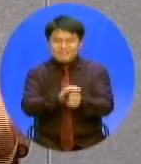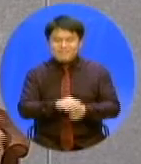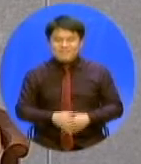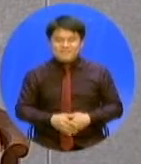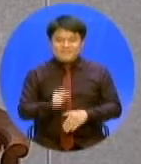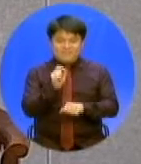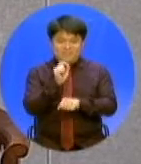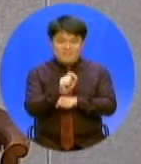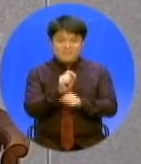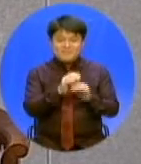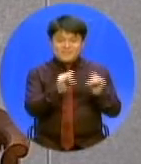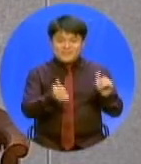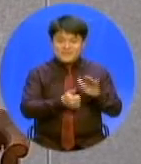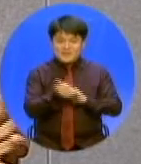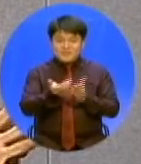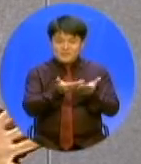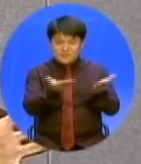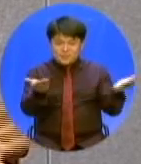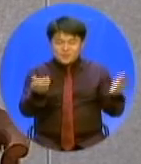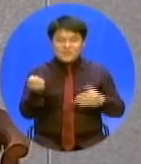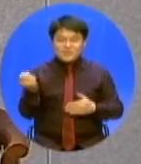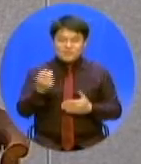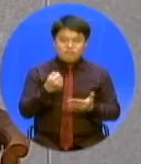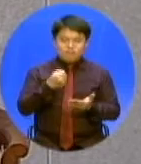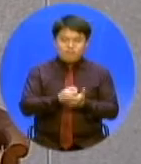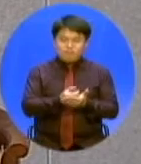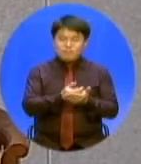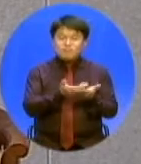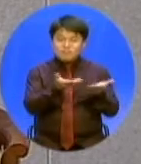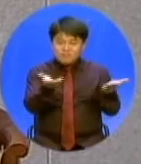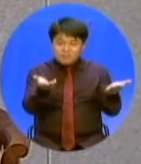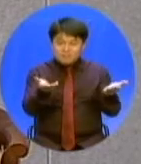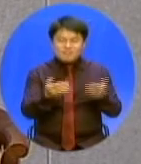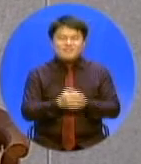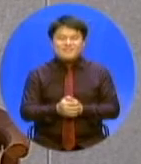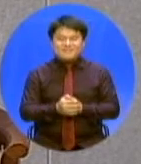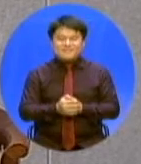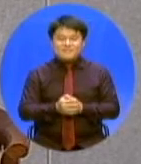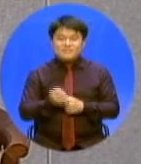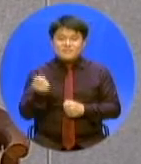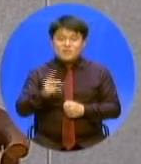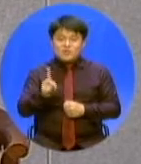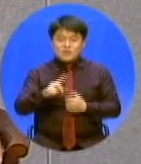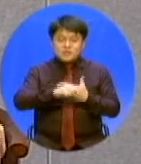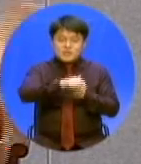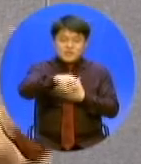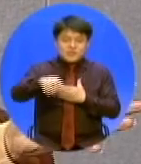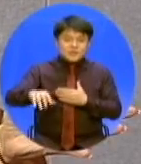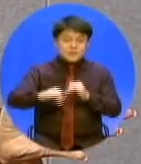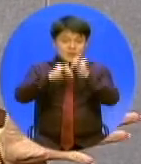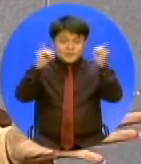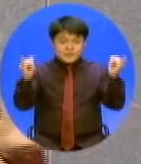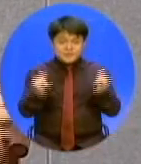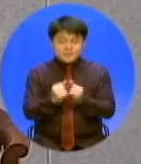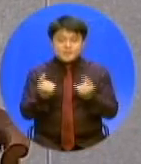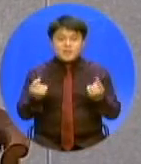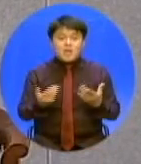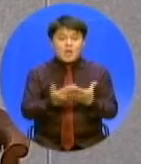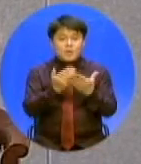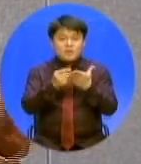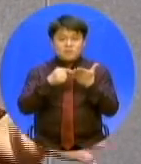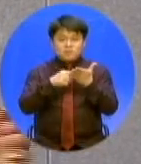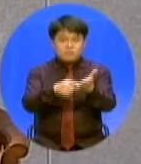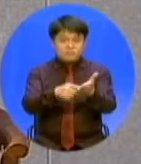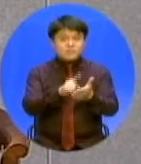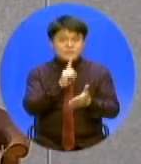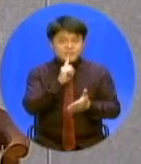직원들에게 희망을 주시고 네. 또 여러 가지로 또 용기를 북돋아 주시는데 네. 또 그뿐 아니라 또 지역사회와의 네. 또 상생을 또